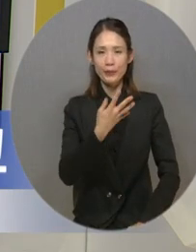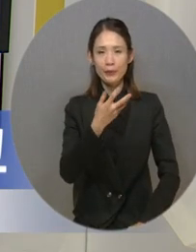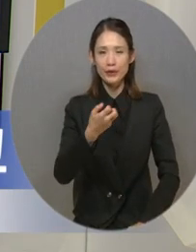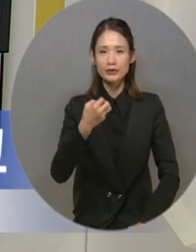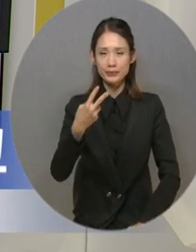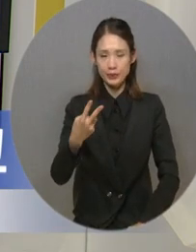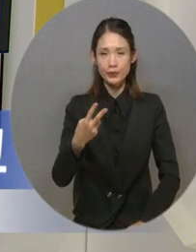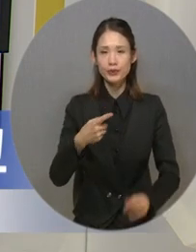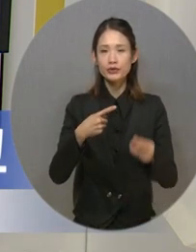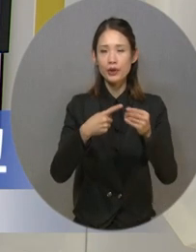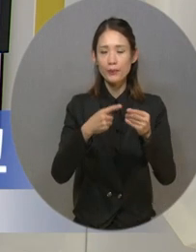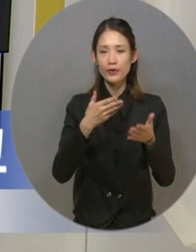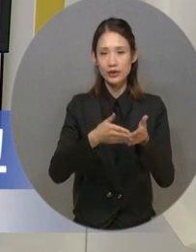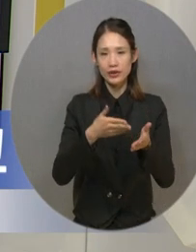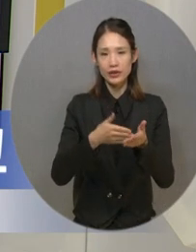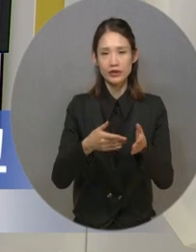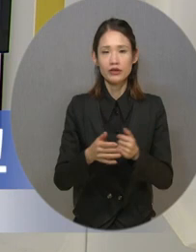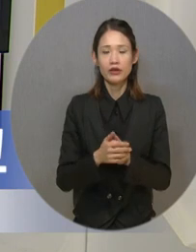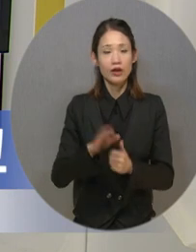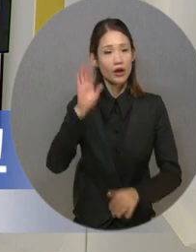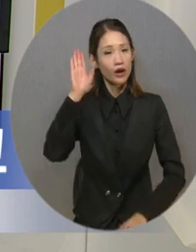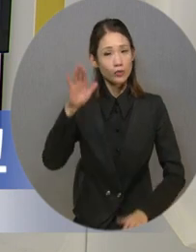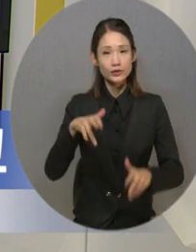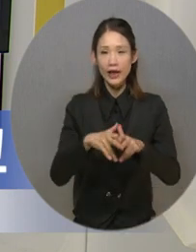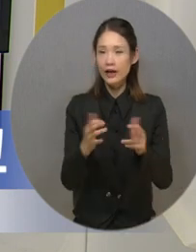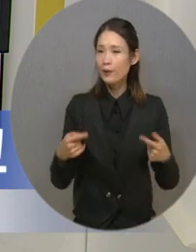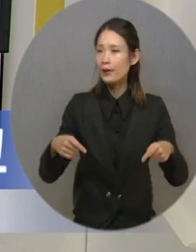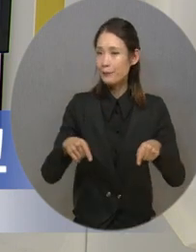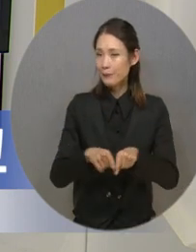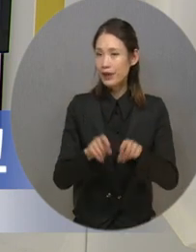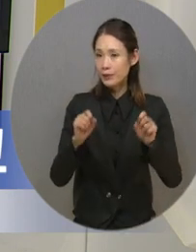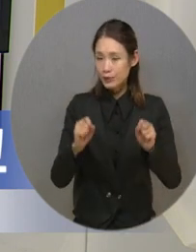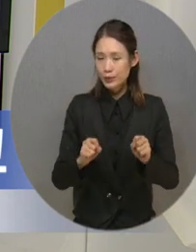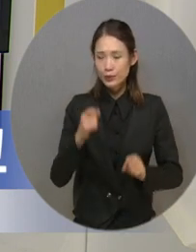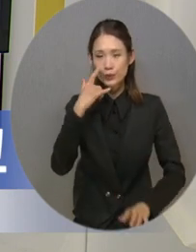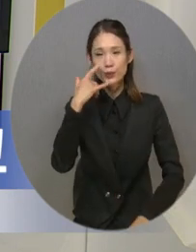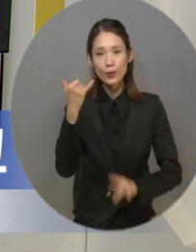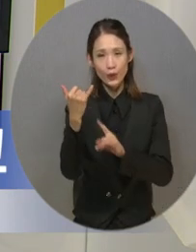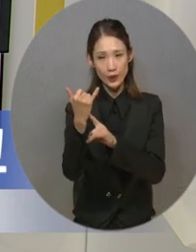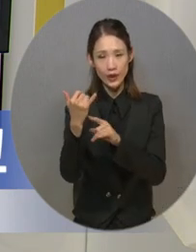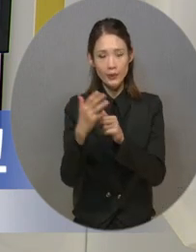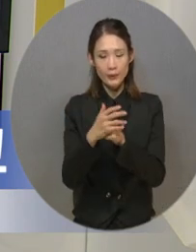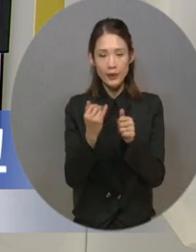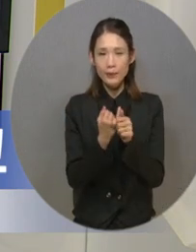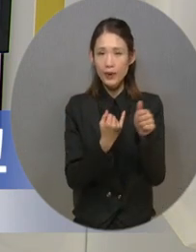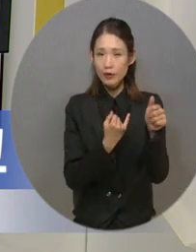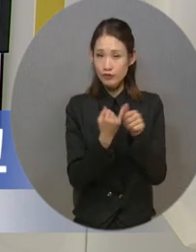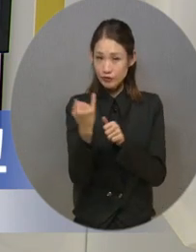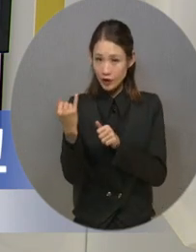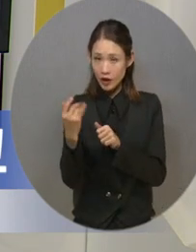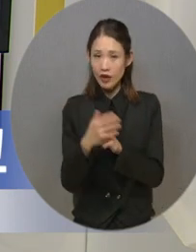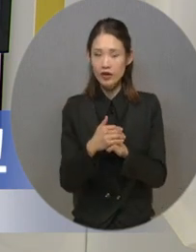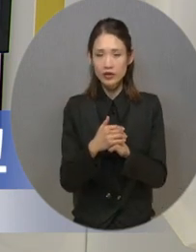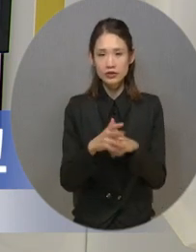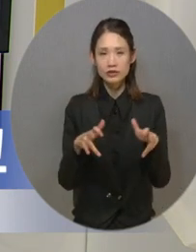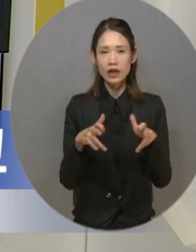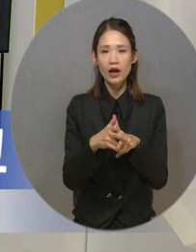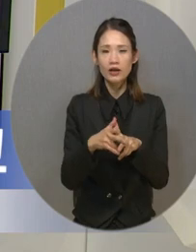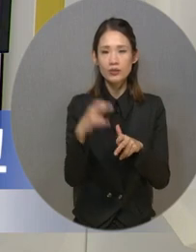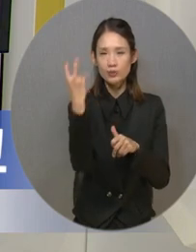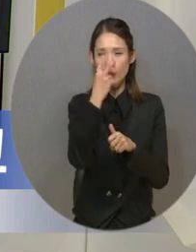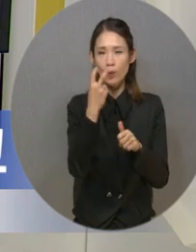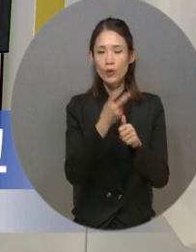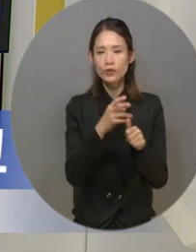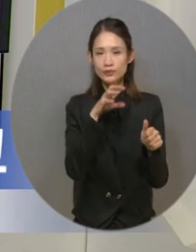첫 번째 기사입니다 앞으로 장애인과 함께 거주하는 부모의 배우자도이 장애인 보호자용 주차증을